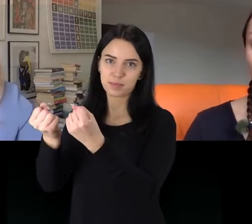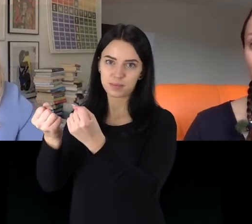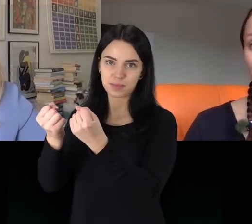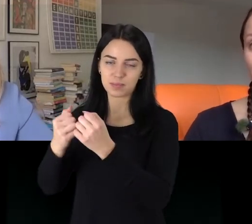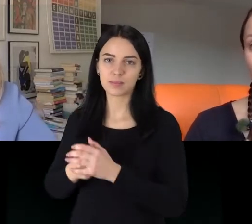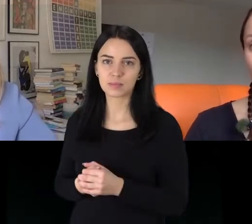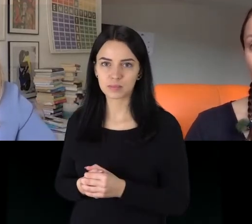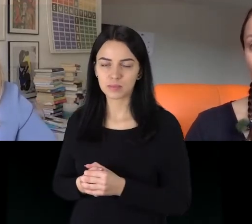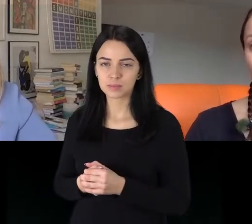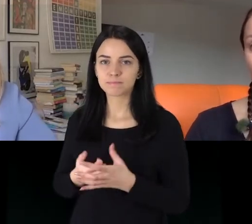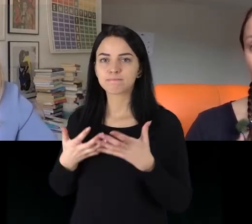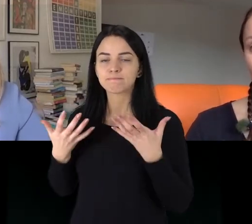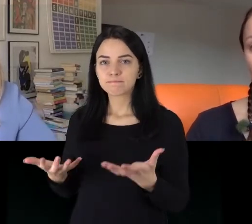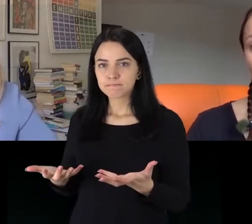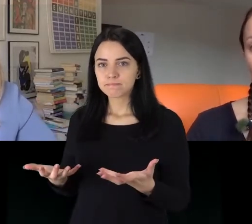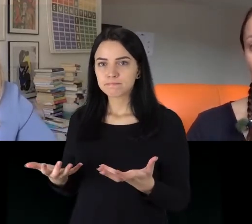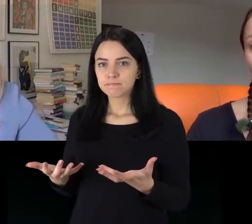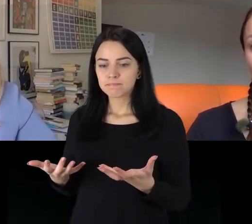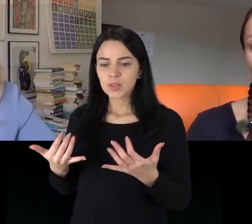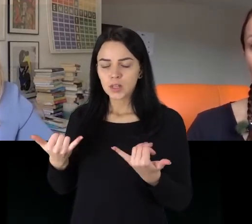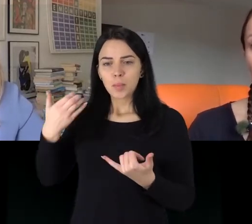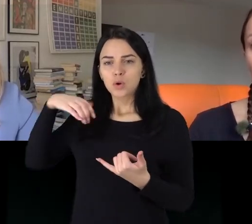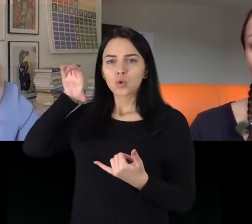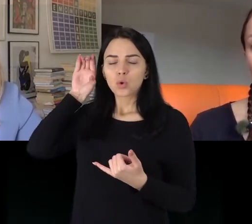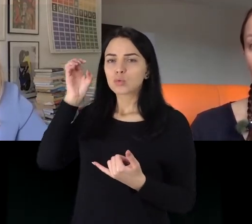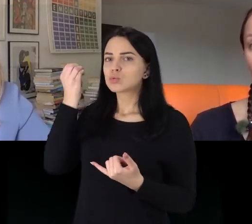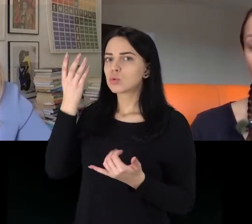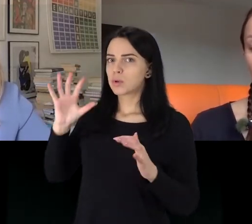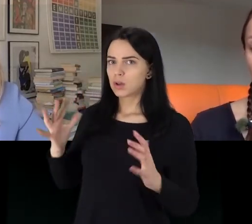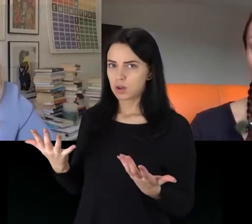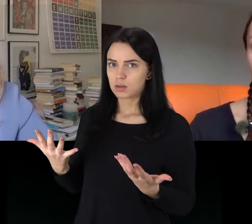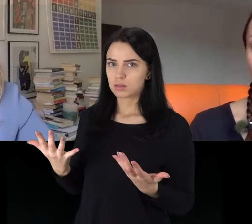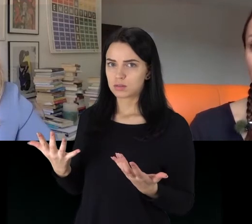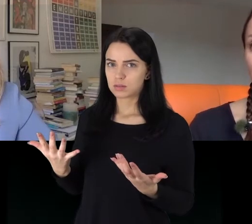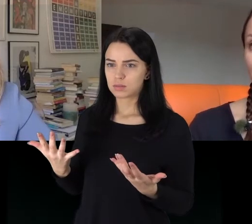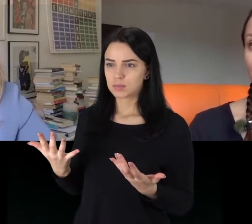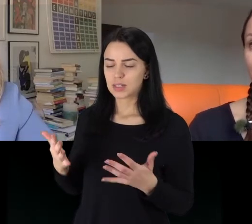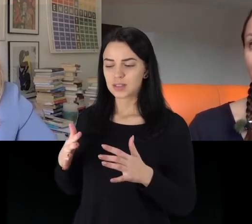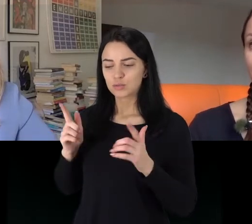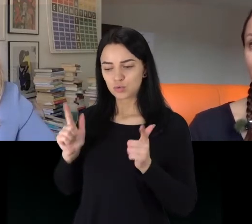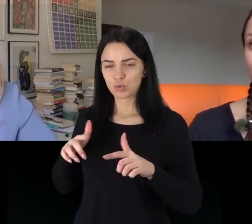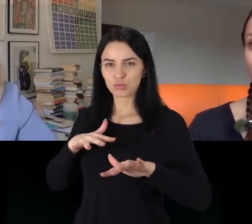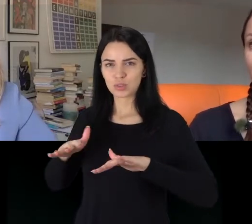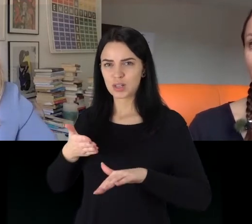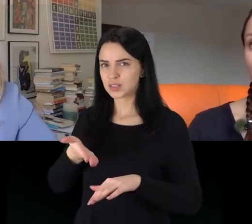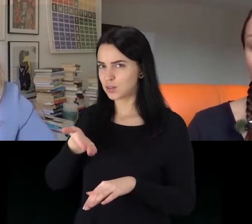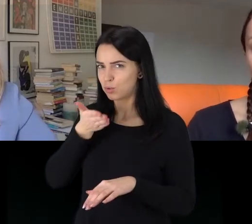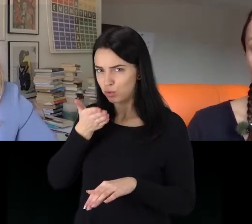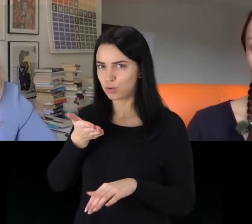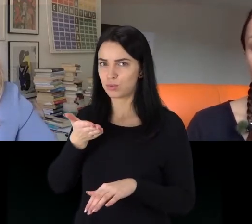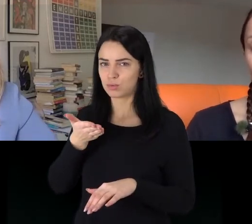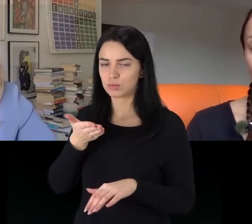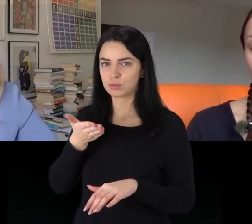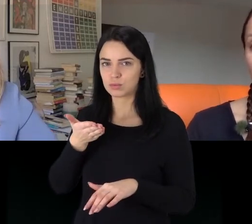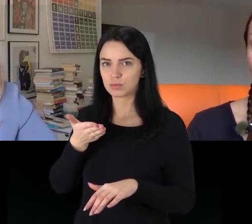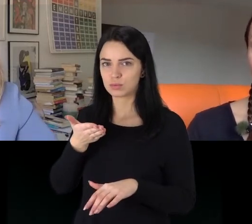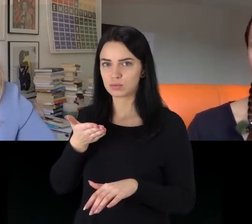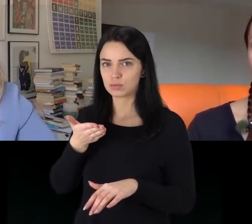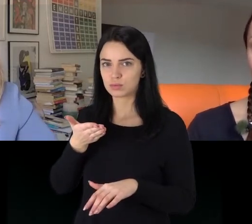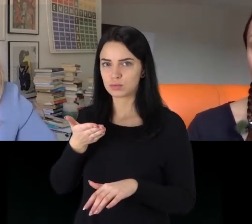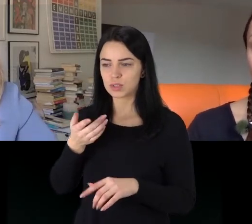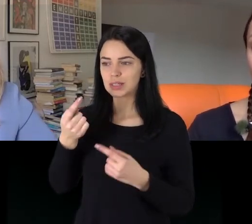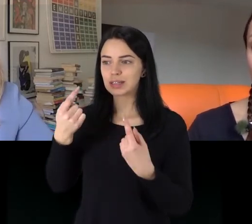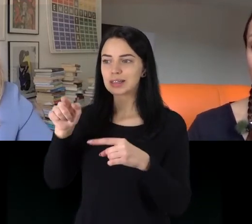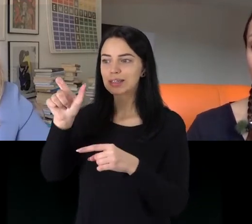kažkaip. Ir vat klausant jūsų, aš supratau, kad čia galbūt tragiškiausia dalis, kad realiai mes kaip ir